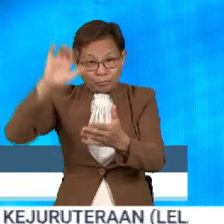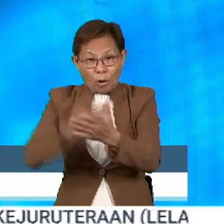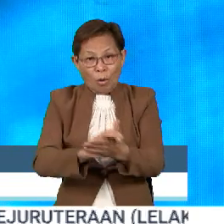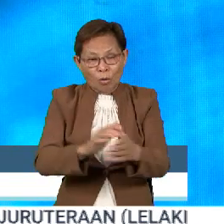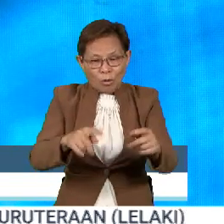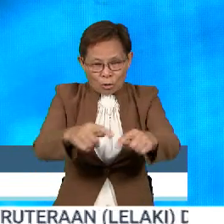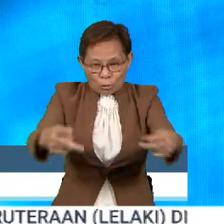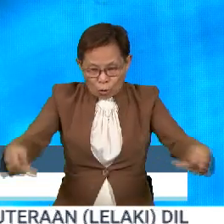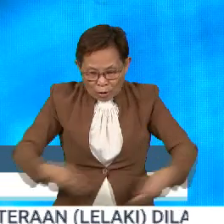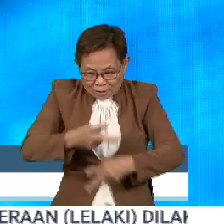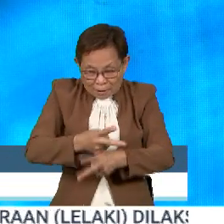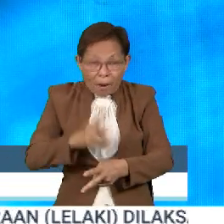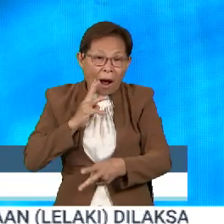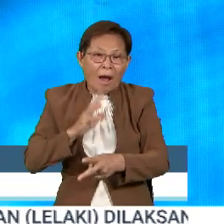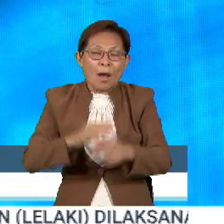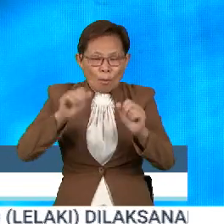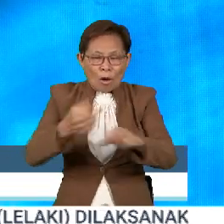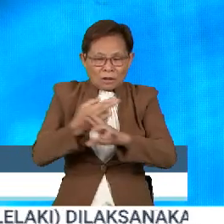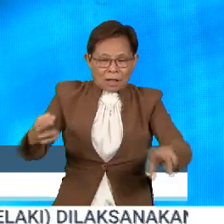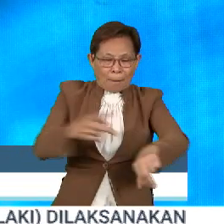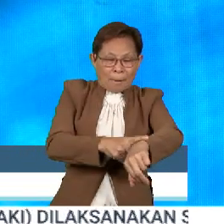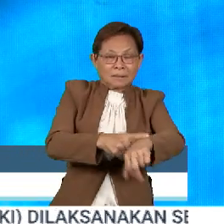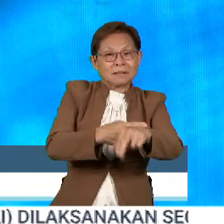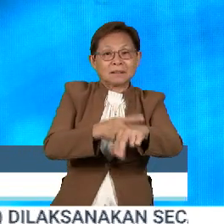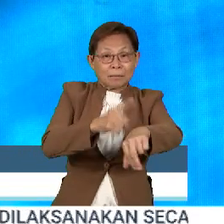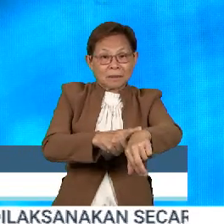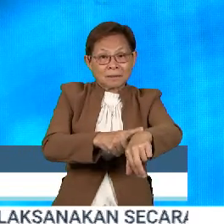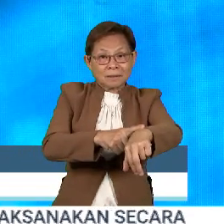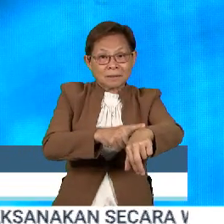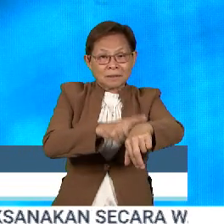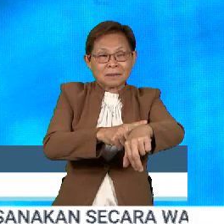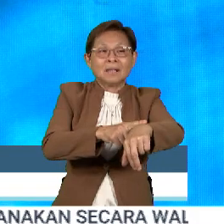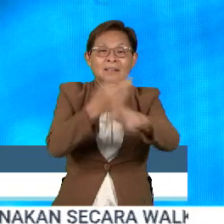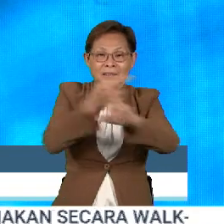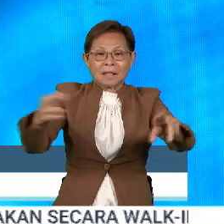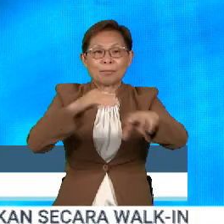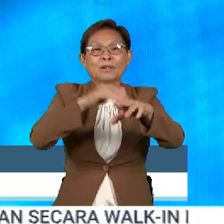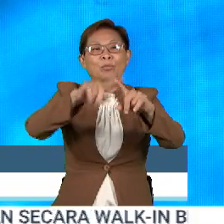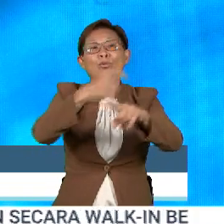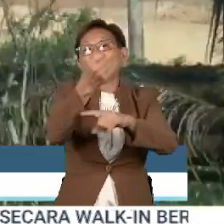itu mampu disiapkan mengikut tempo ditetapkan yaitu pada Desember 2024